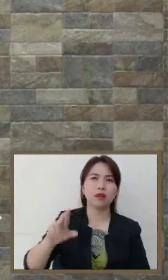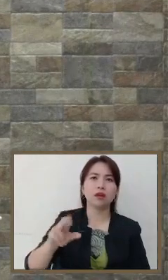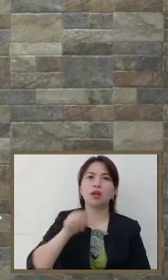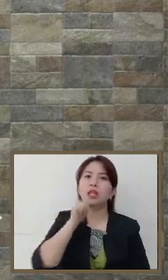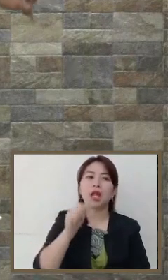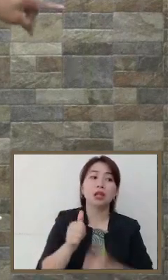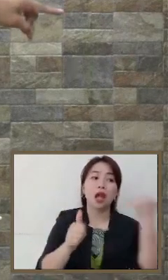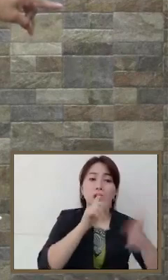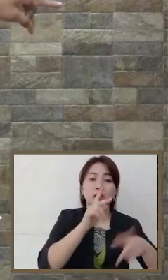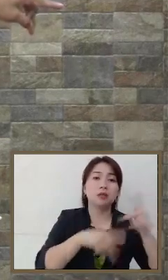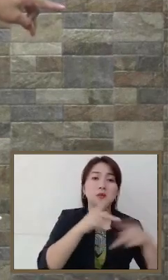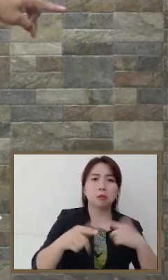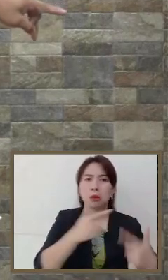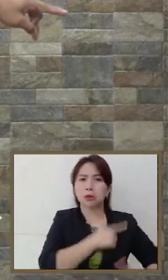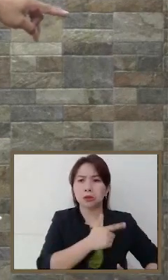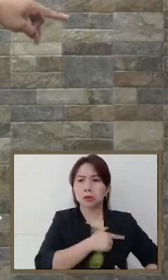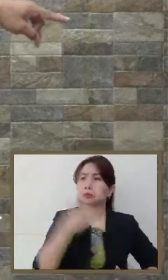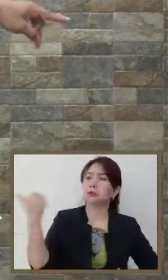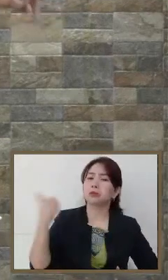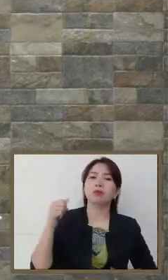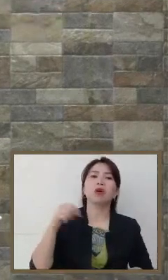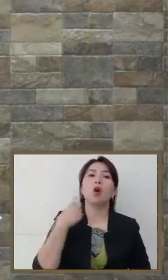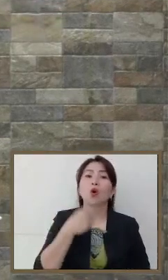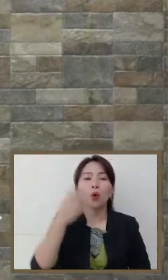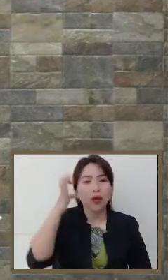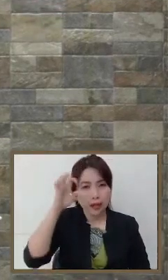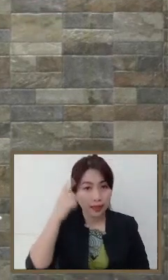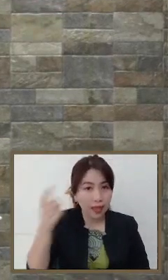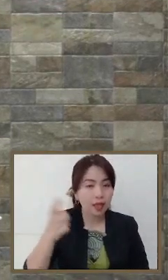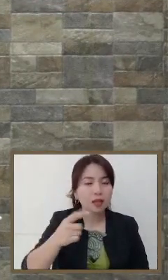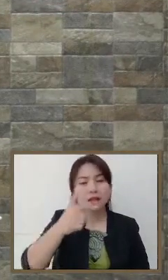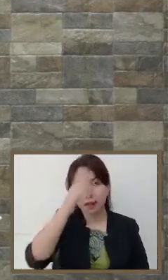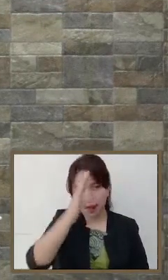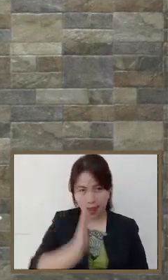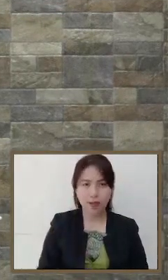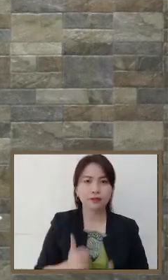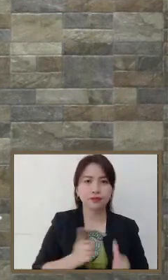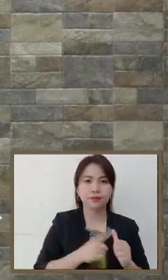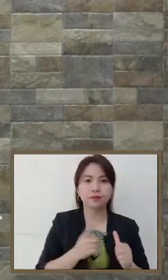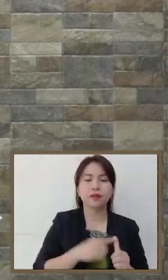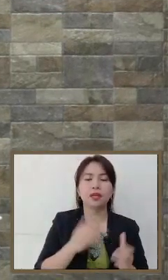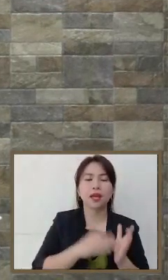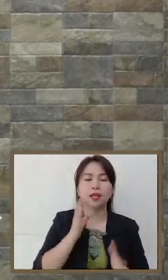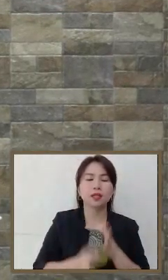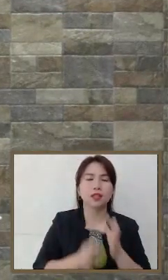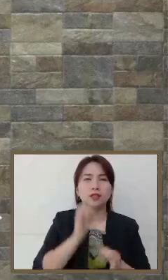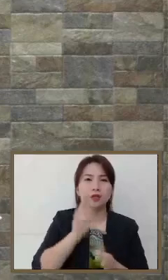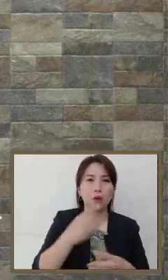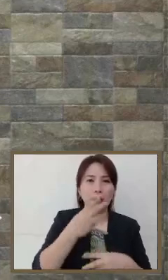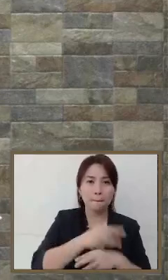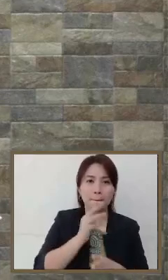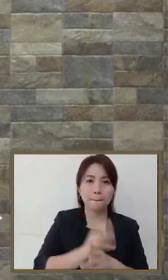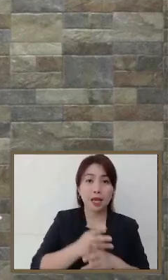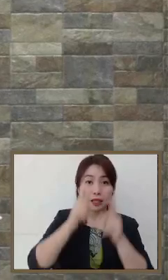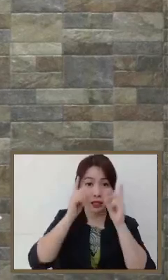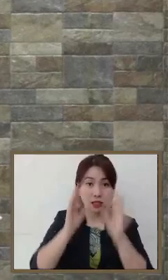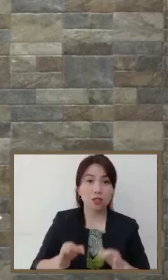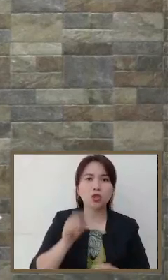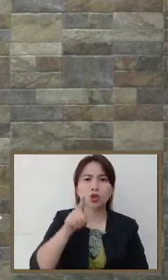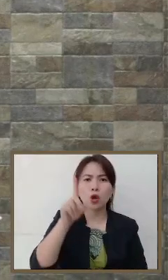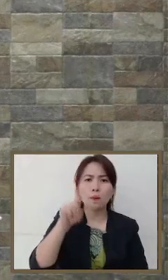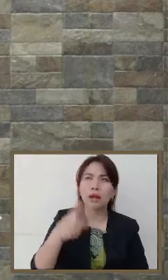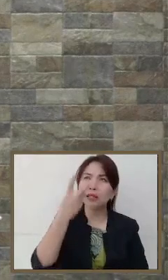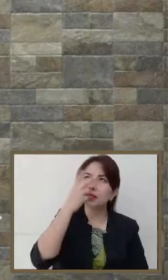gwardya doon sa labas Hindi ah nakita niya kaagad ang Diyos pag gagawa ka ng decisyon Nakikita mo pa ba ang